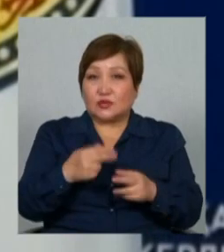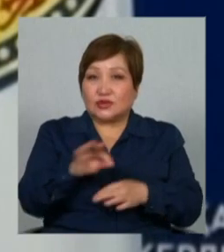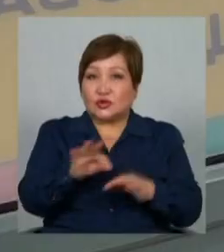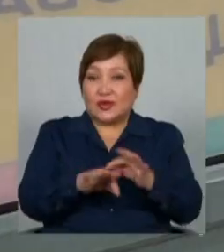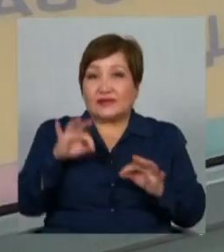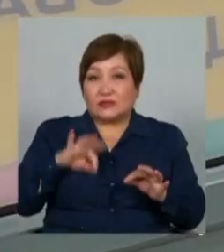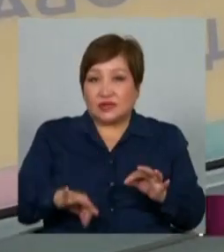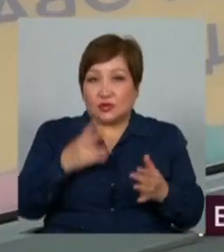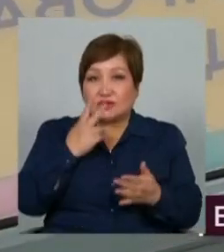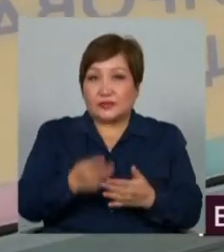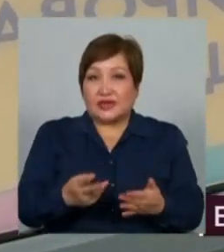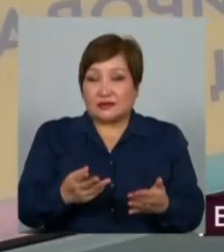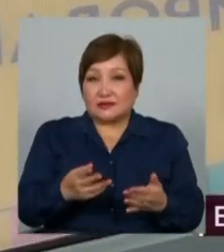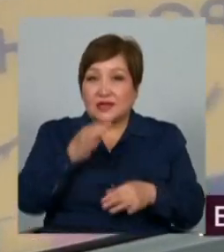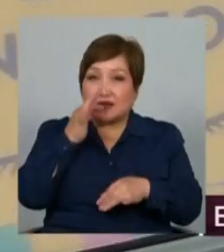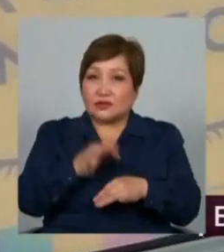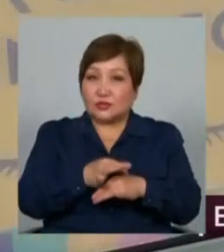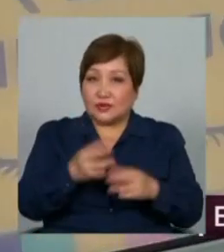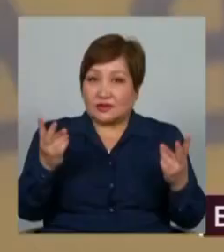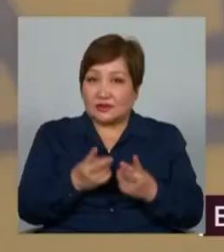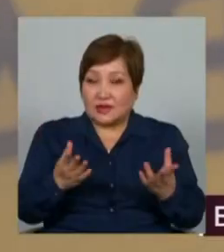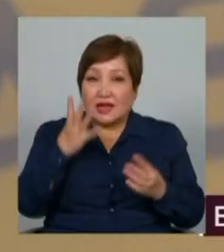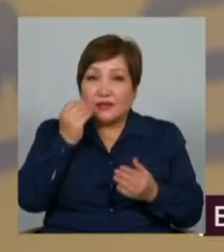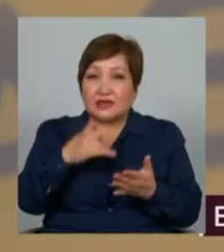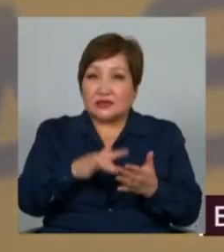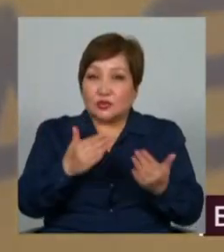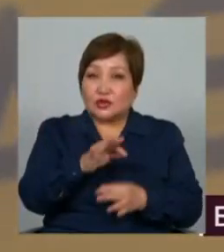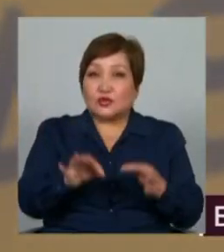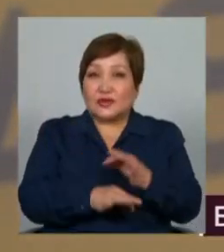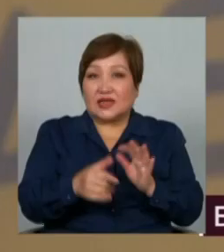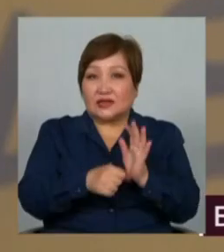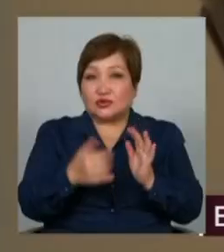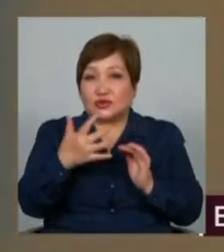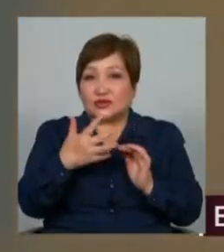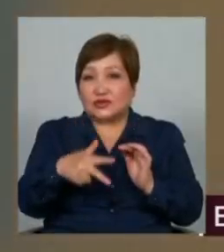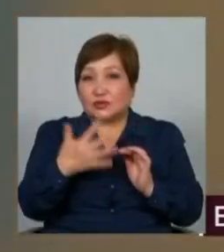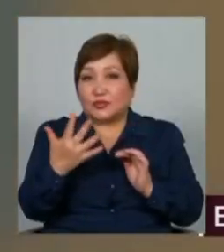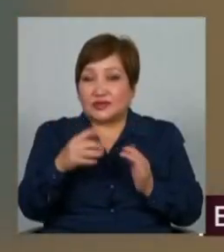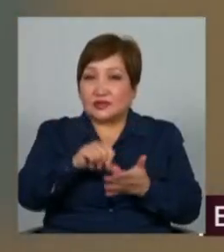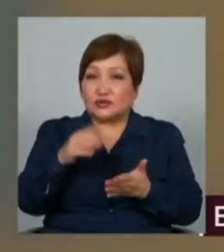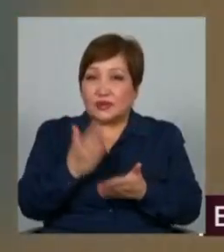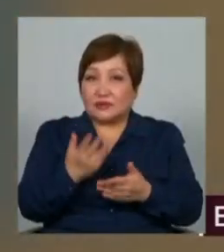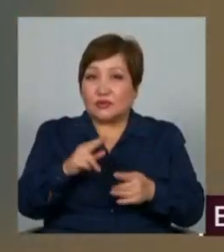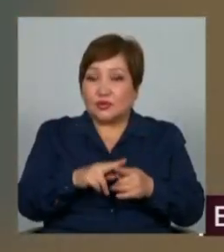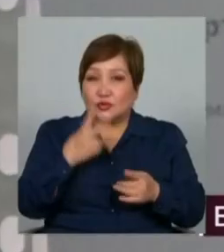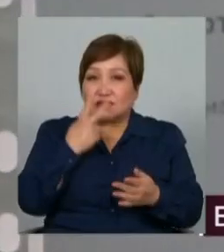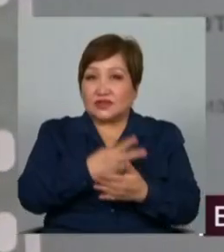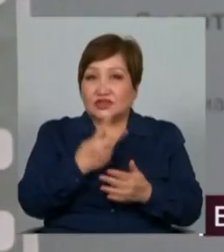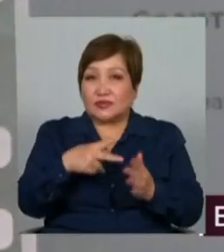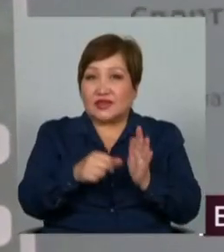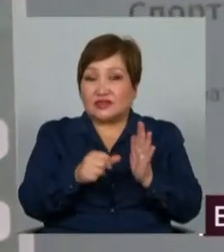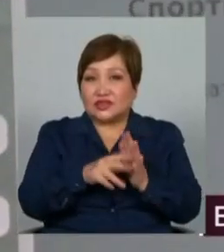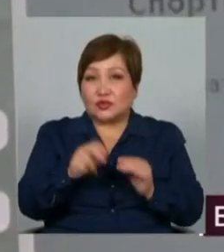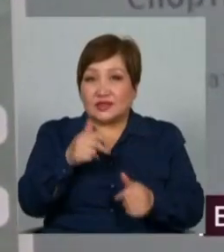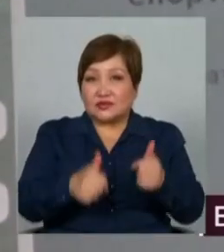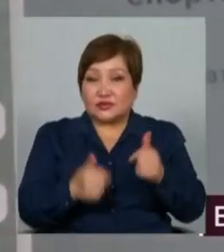көрсетпек. Айта кету керек, Алматыда бүгінде жобаның 655 қатысушысы бар. Бұл көрсеткіш 26 сәуірмен салыстырғанда